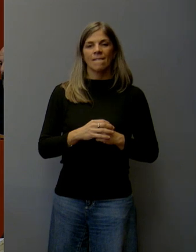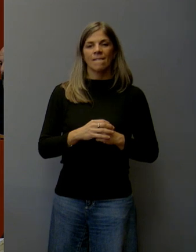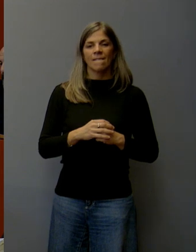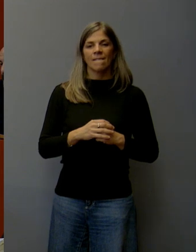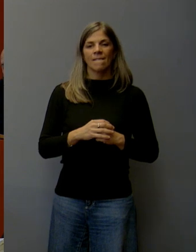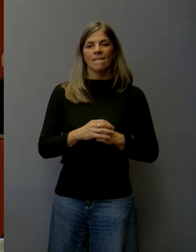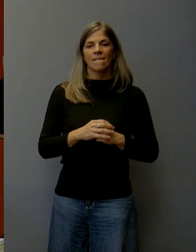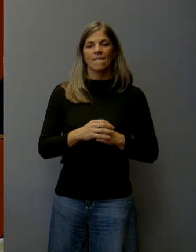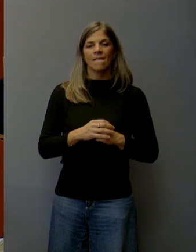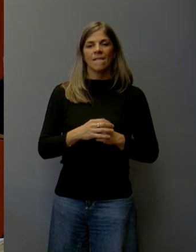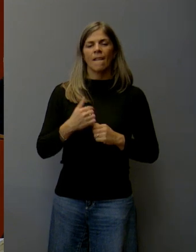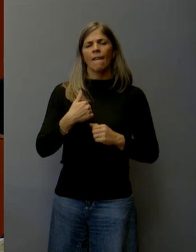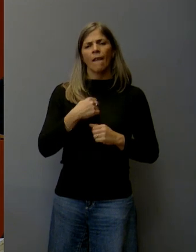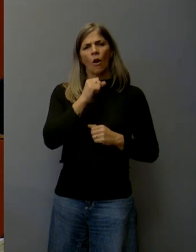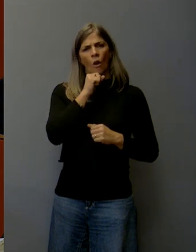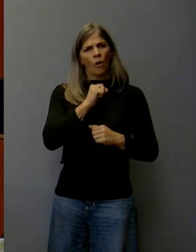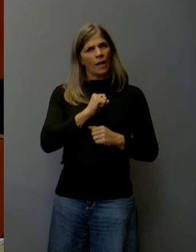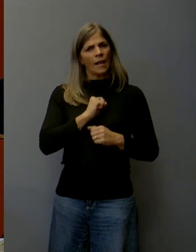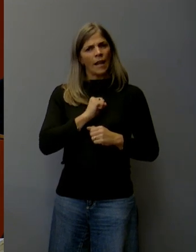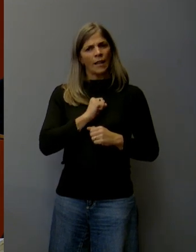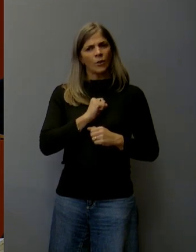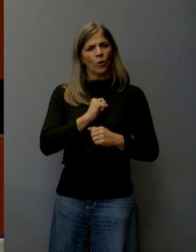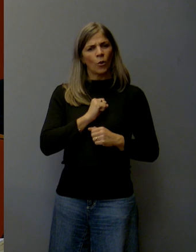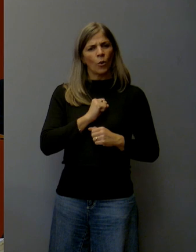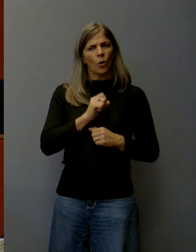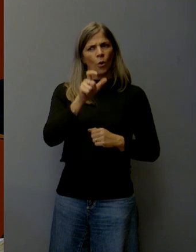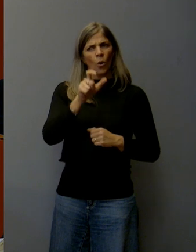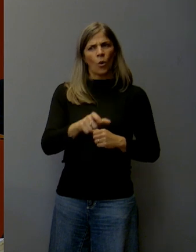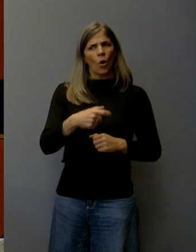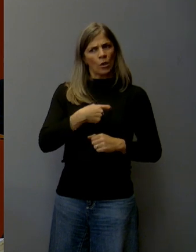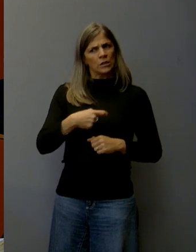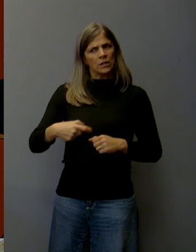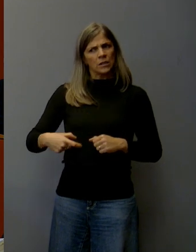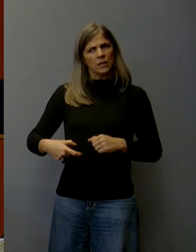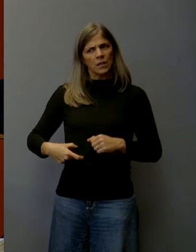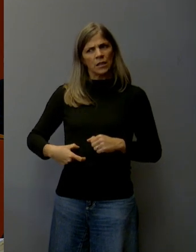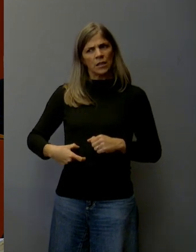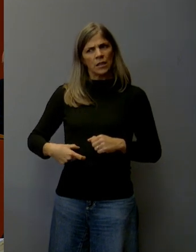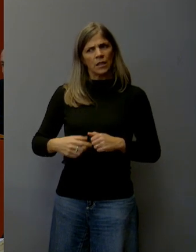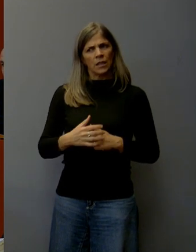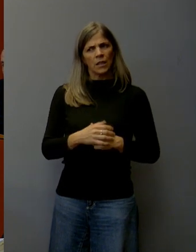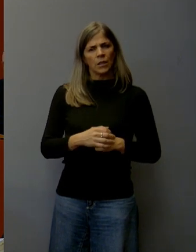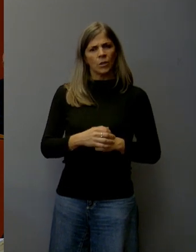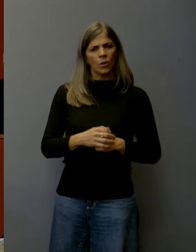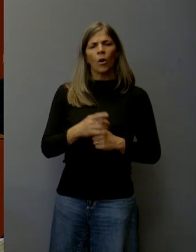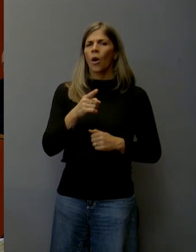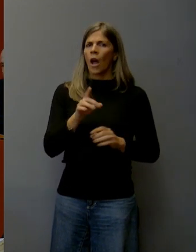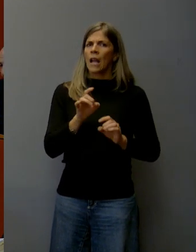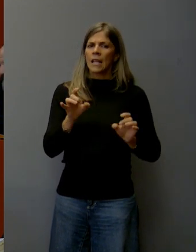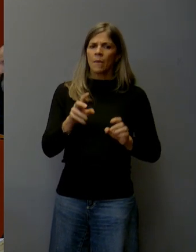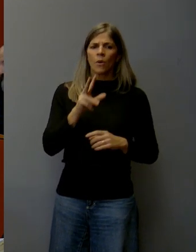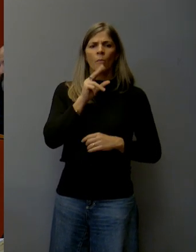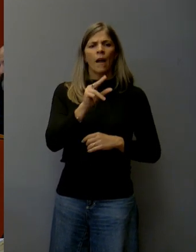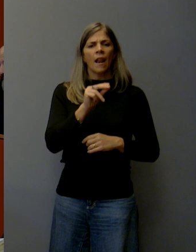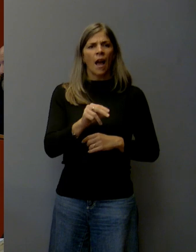Beh io credo Signor Sindaco Con tutto il rispetto che le devo per la sua carica lei è di preparare io